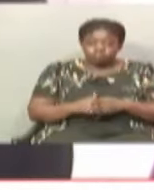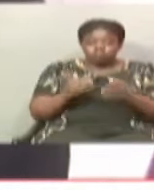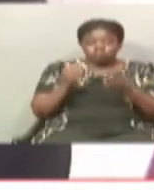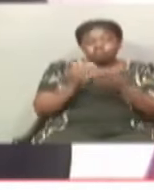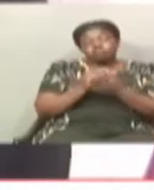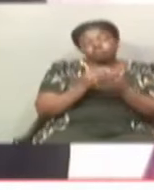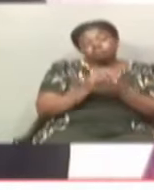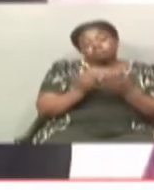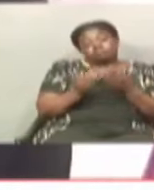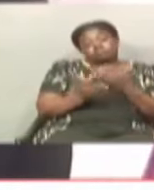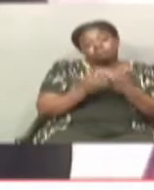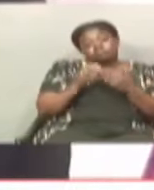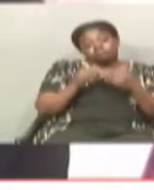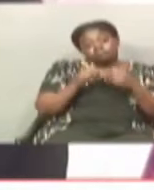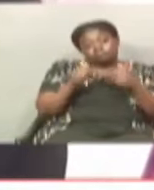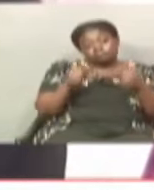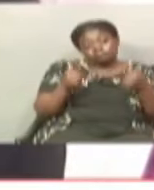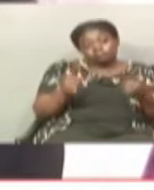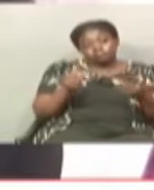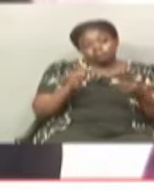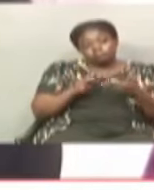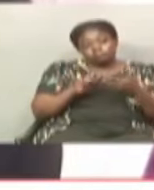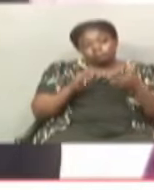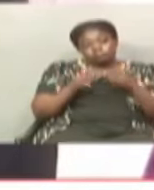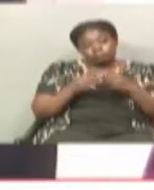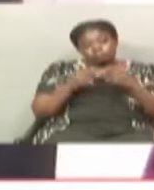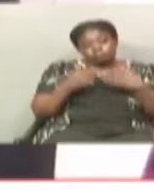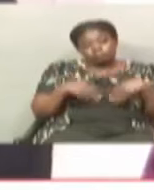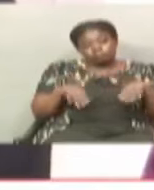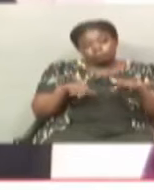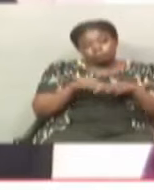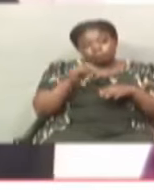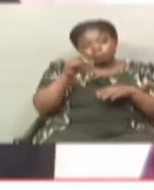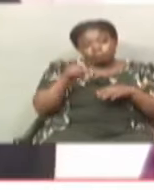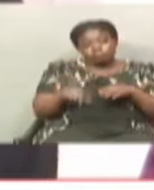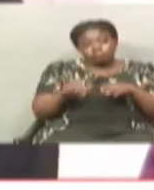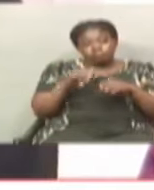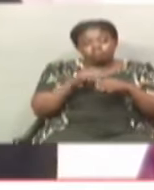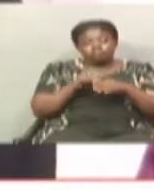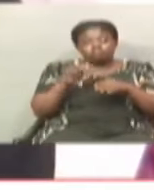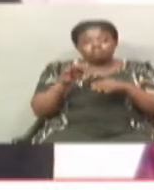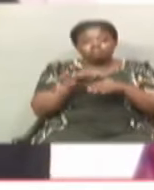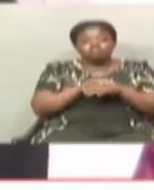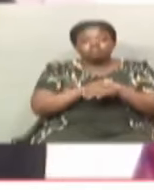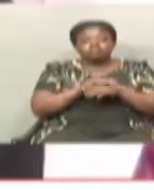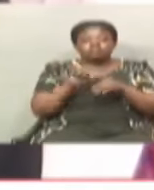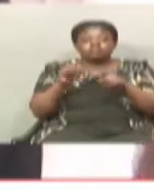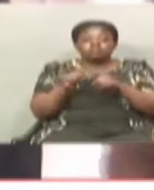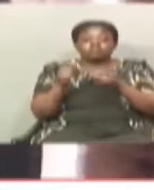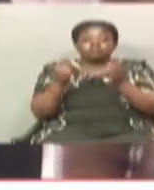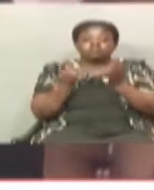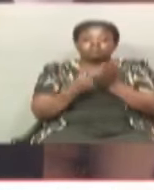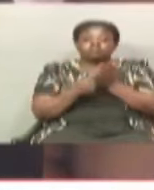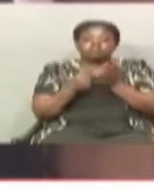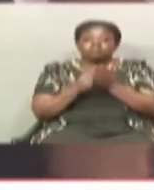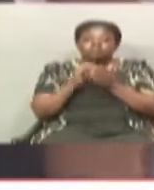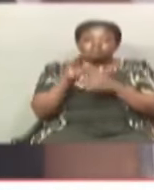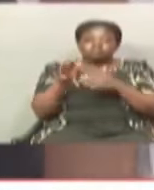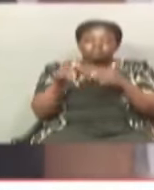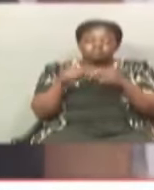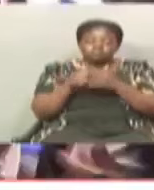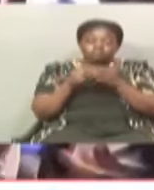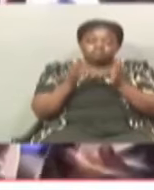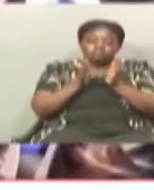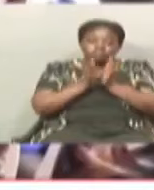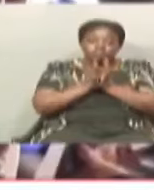olw'okukugunjula obulungi n'ofuuka ow'omugaso mu Buganda ne Uganda yonna okutwalira